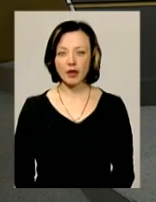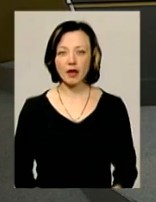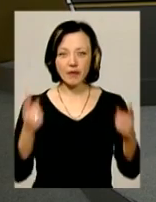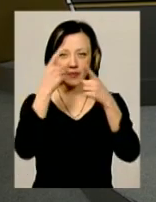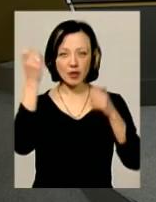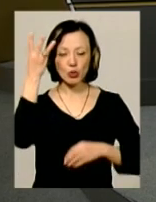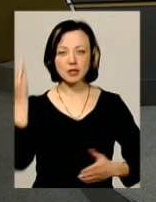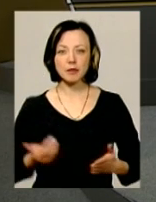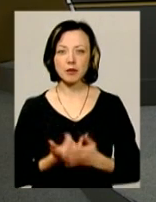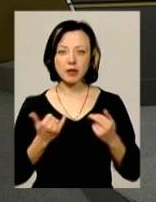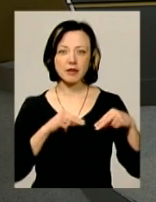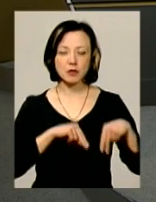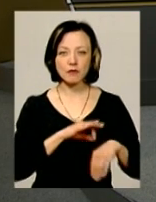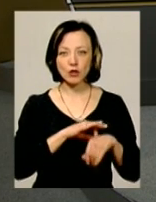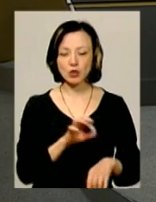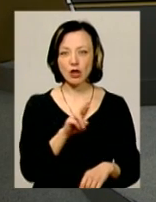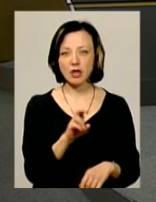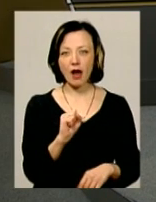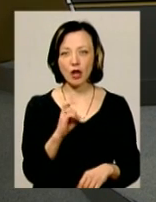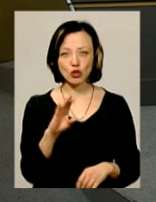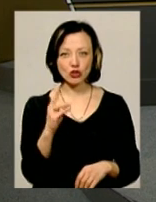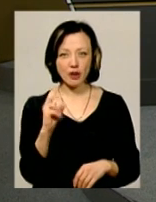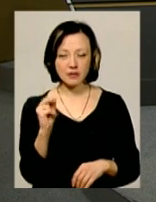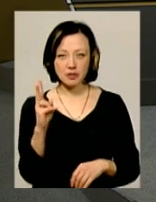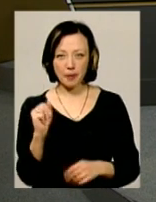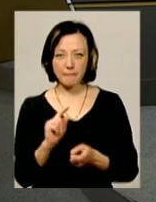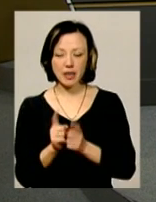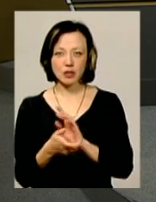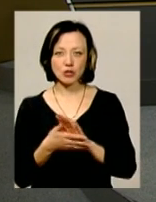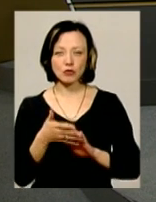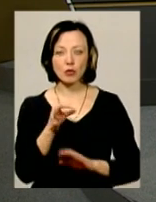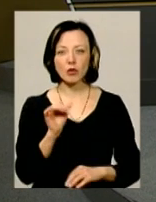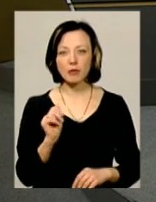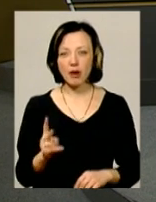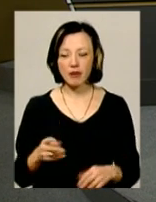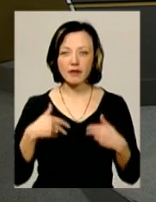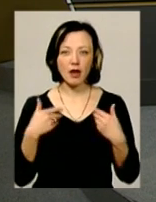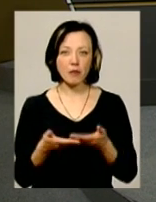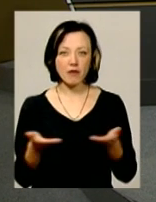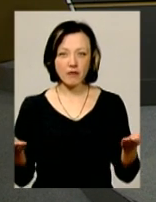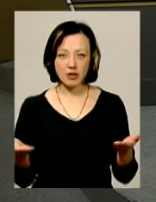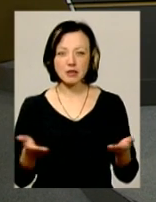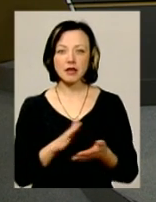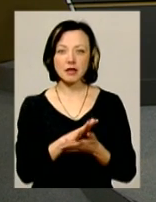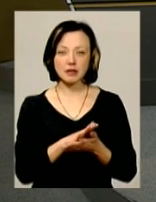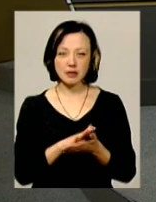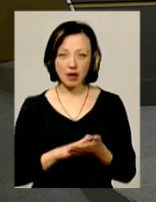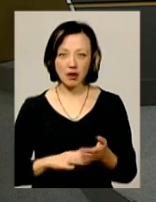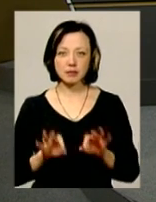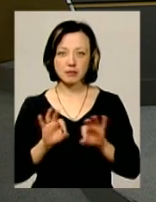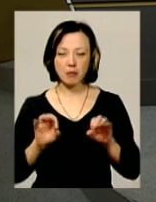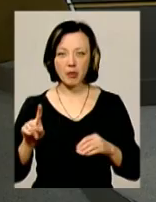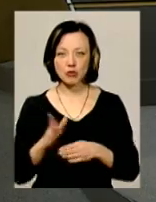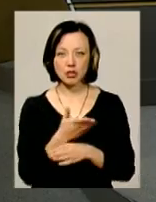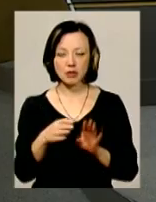В ефірі «Подільська панорама». В студії для вас працюють ведуча Ярослава Антушевська, перекладач на жестову мову Ольга Рибак. Ми вітаємо вас. І зараз анонс